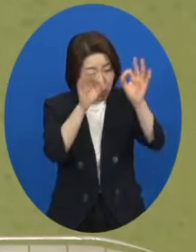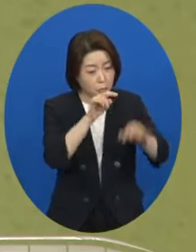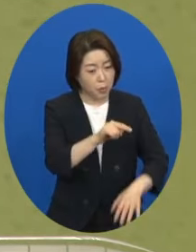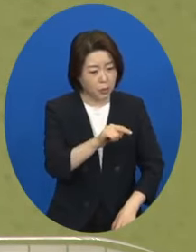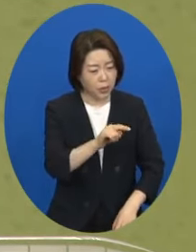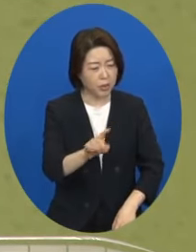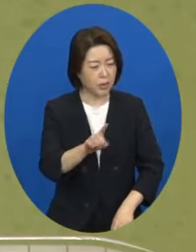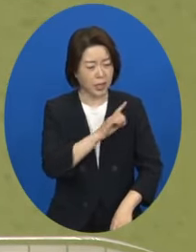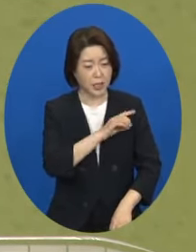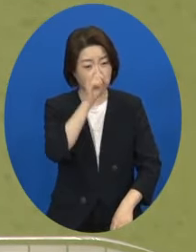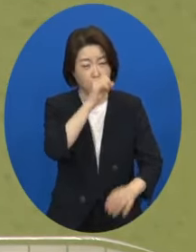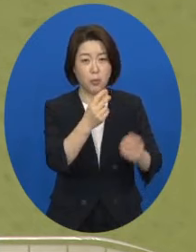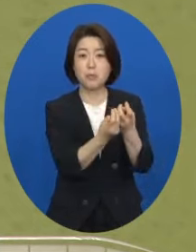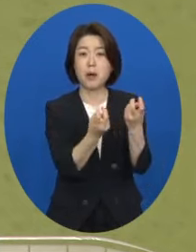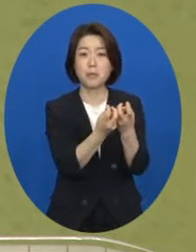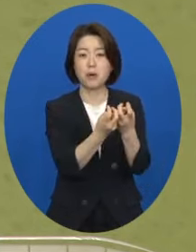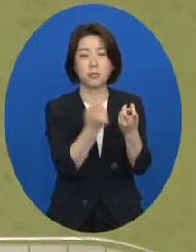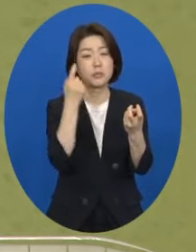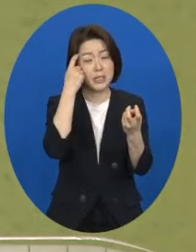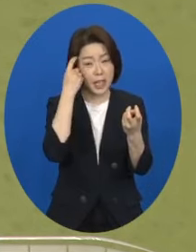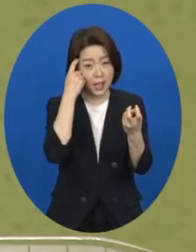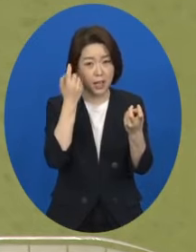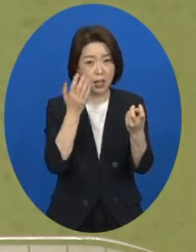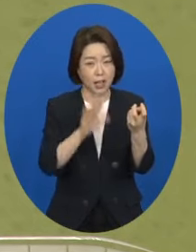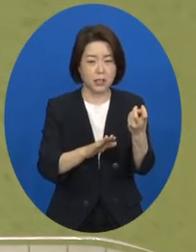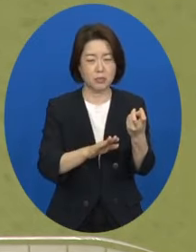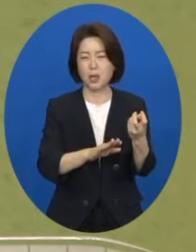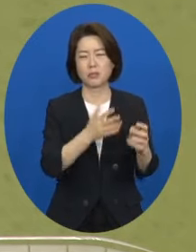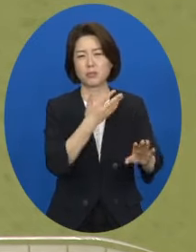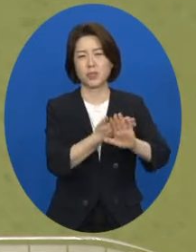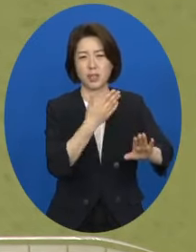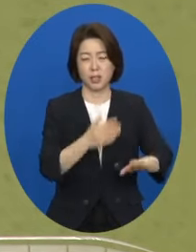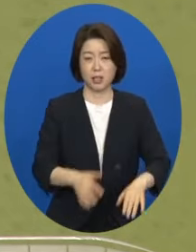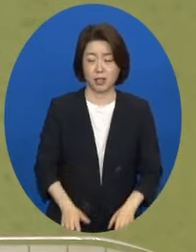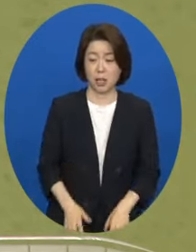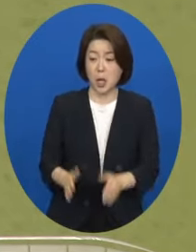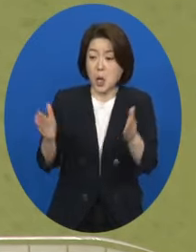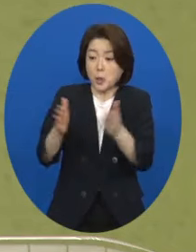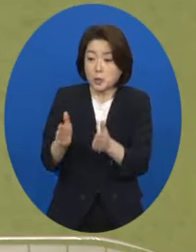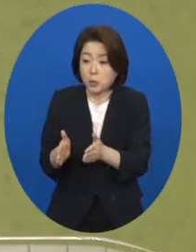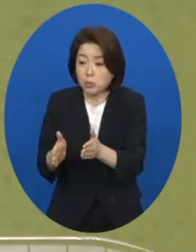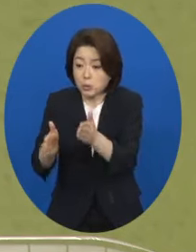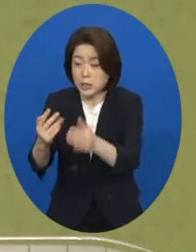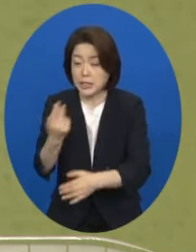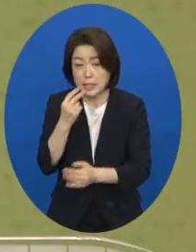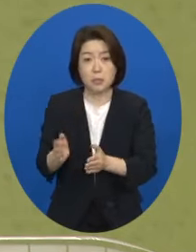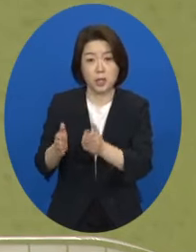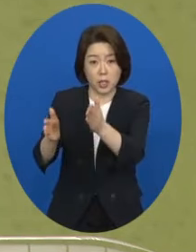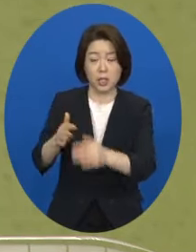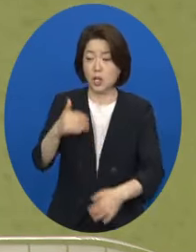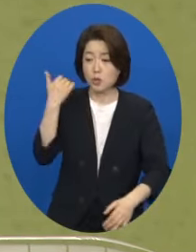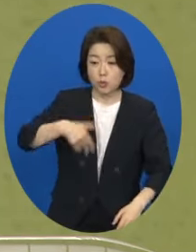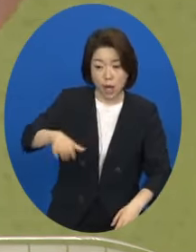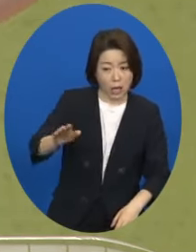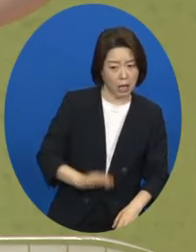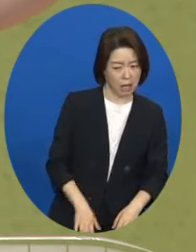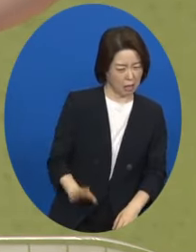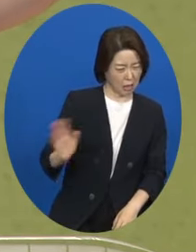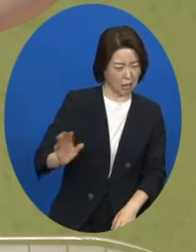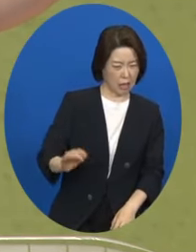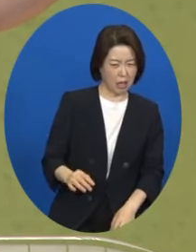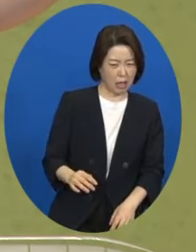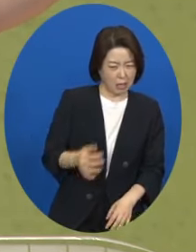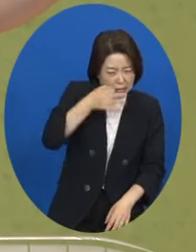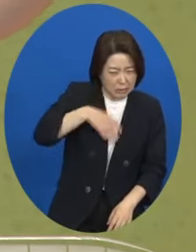주님께서는 때로는 우리를 좁은 문으로 갈 때, 여러분 좁은 문이 생명의 길이죠. 근데 누가 갑니까? 잘 안 가요. 다 넓은